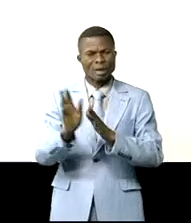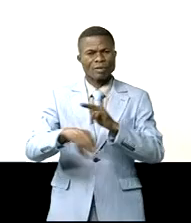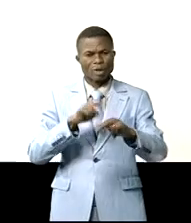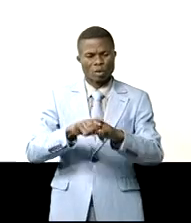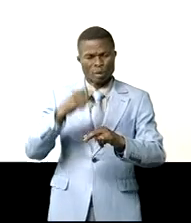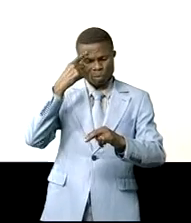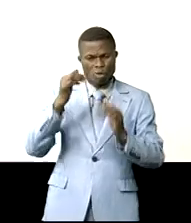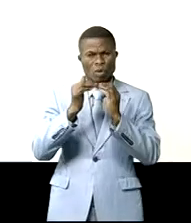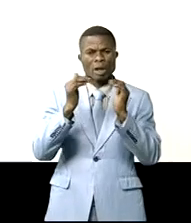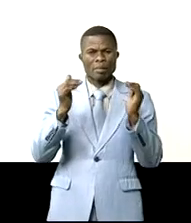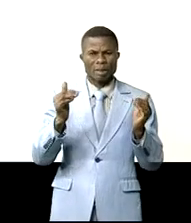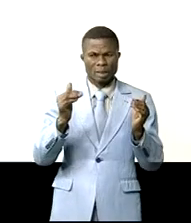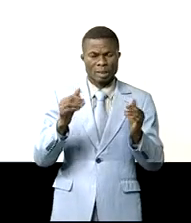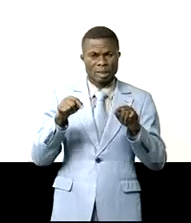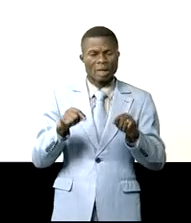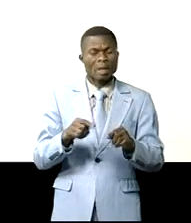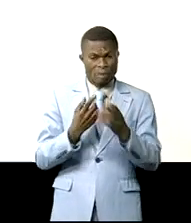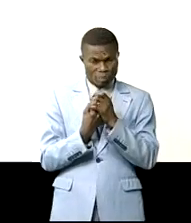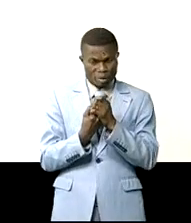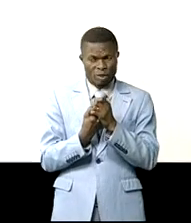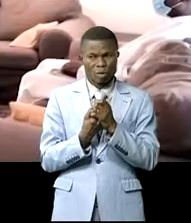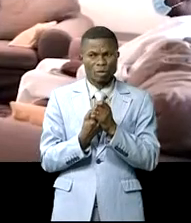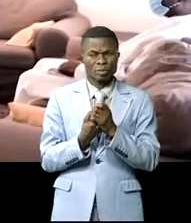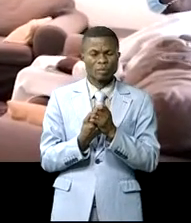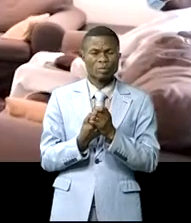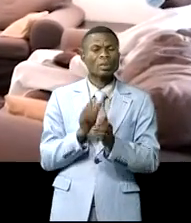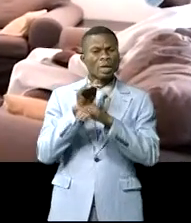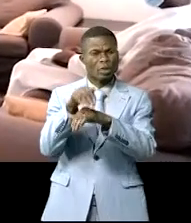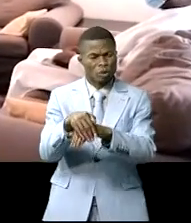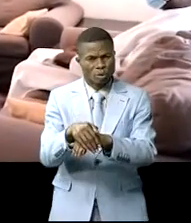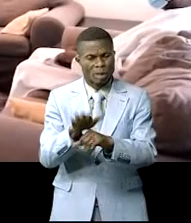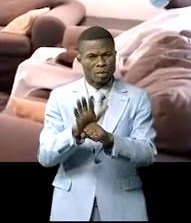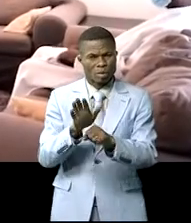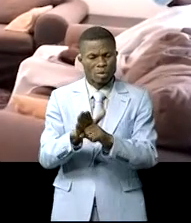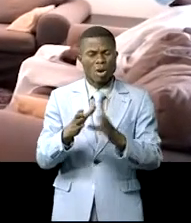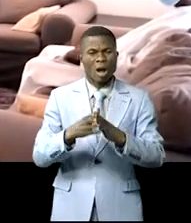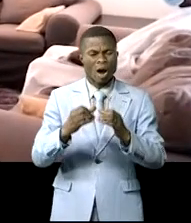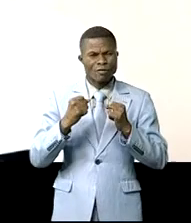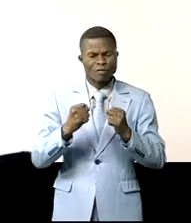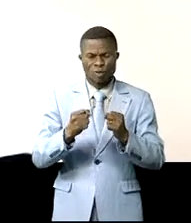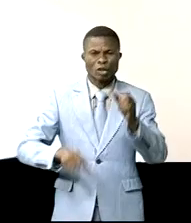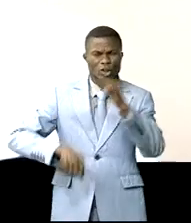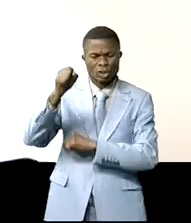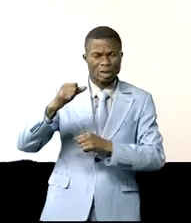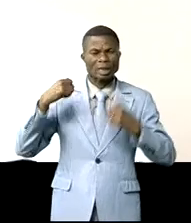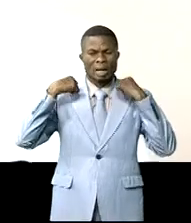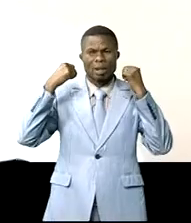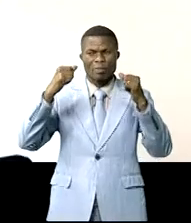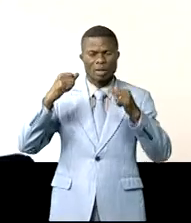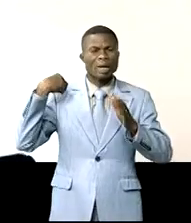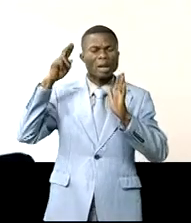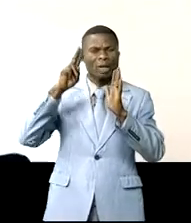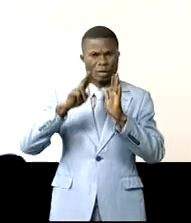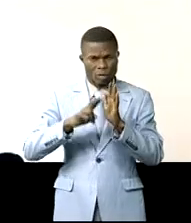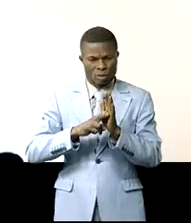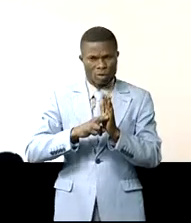paix. Et ici et là, ils ont intervenu un peu avec force et tout cela. Il faut que les gouvernements